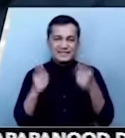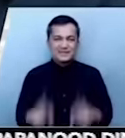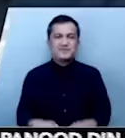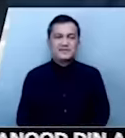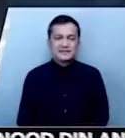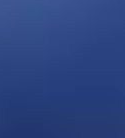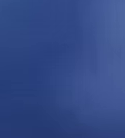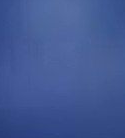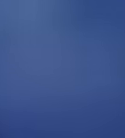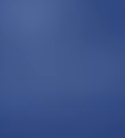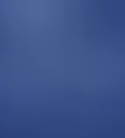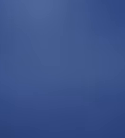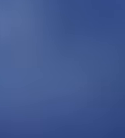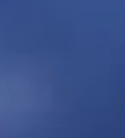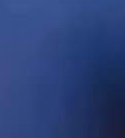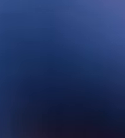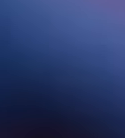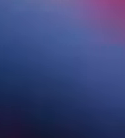happening.